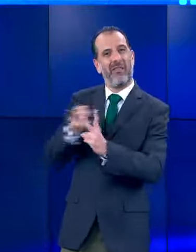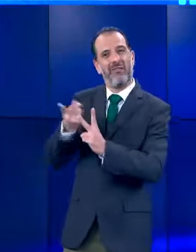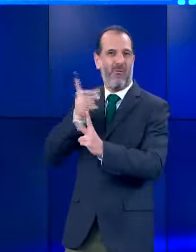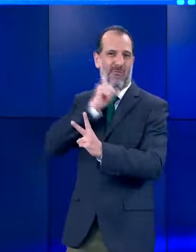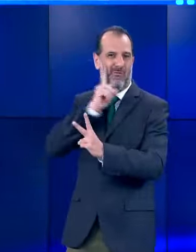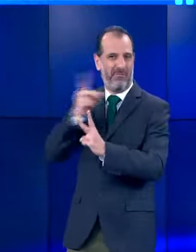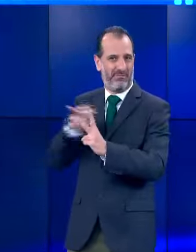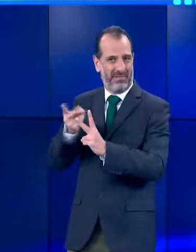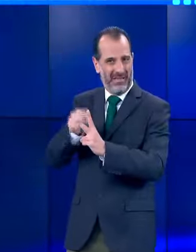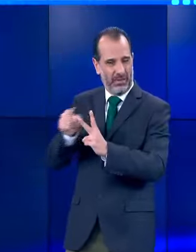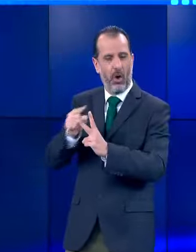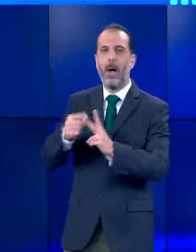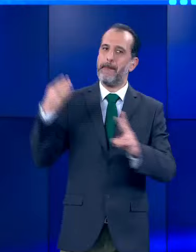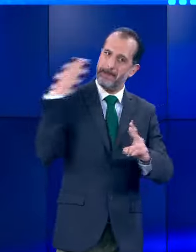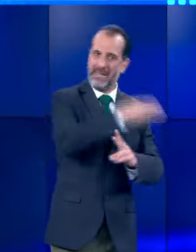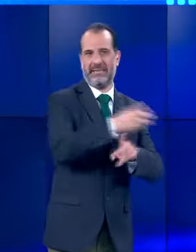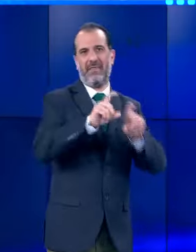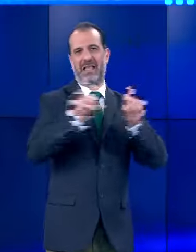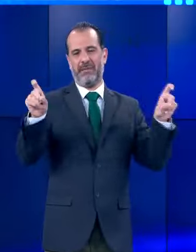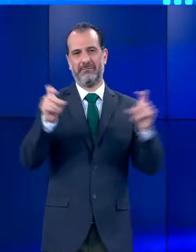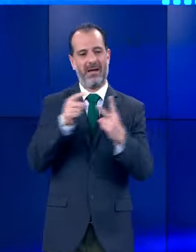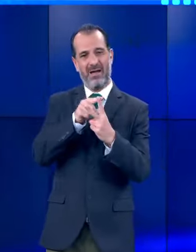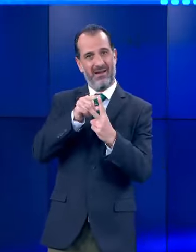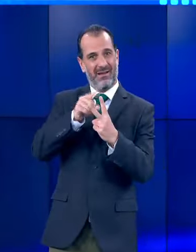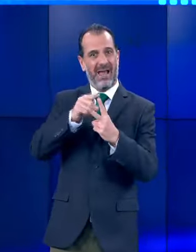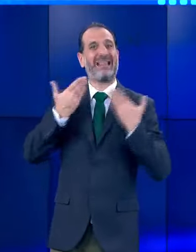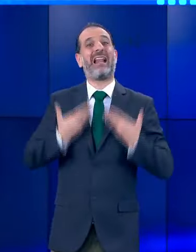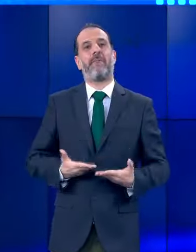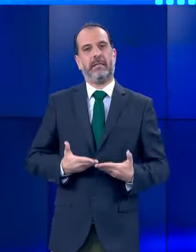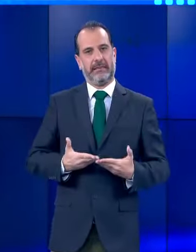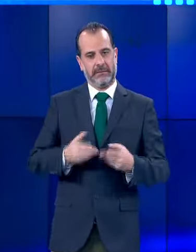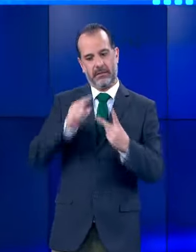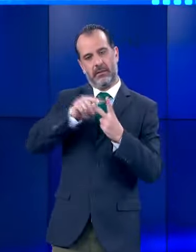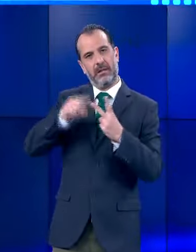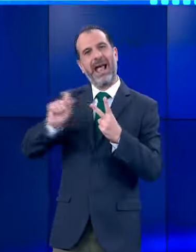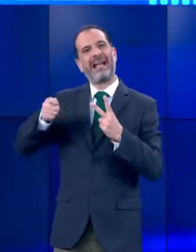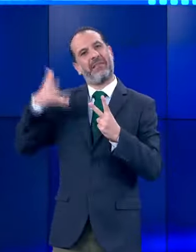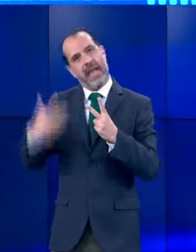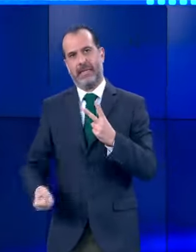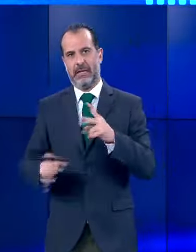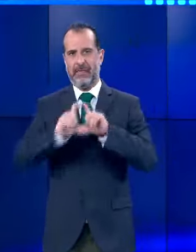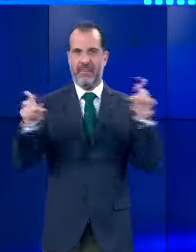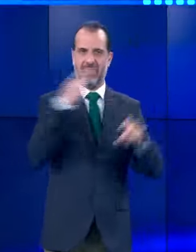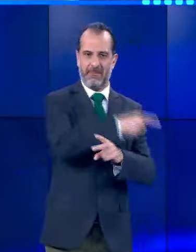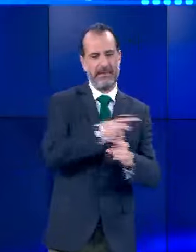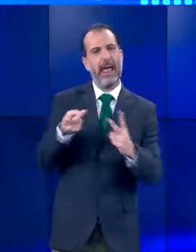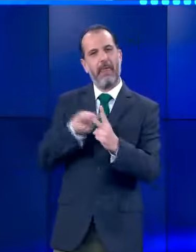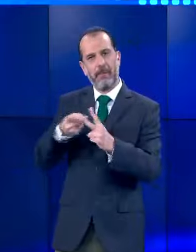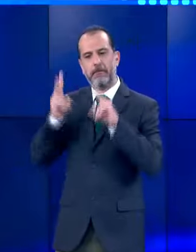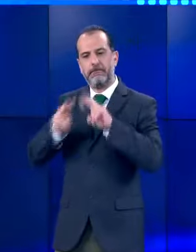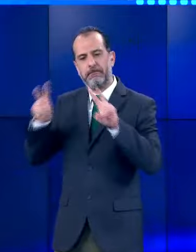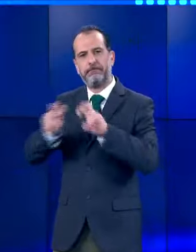οι οποίες ήταν μέσα στο διαμέρισμα, η μία η οποία τραυματίστηκε και η άλλη η οποία είχε τα κλειδιά, έχουν απασχολήσει τις δύο